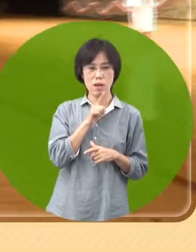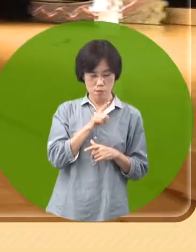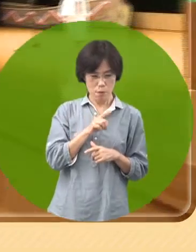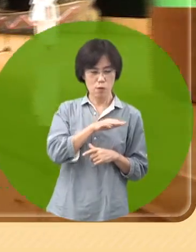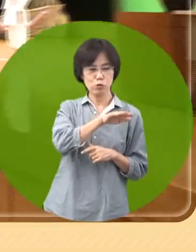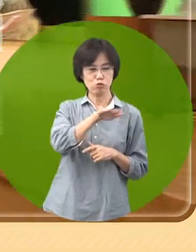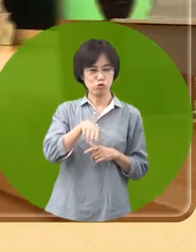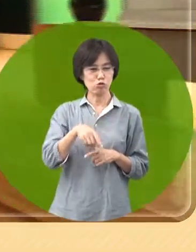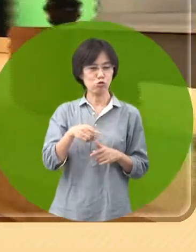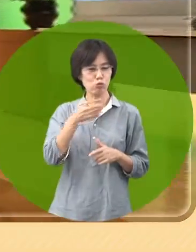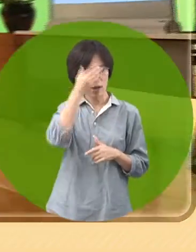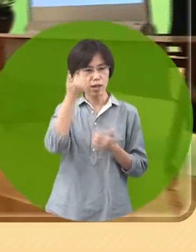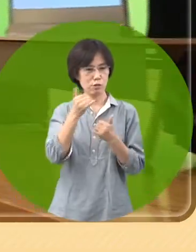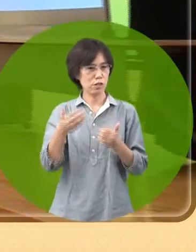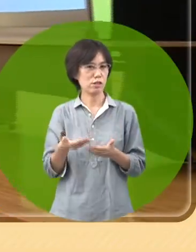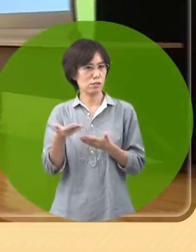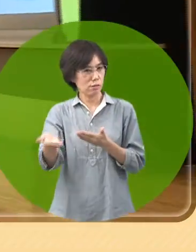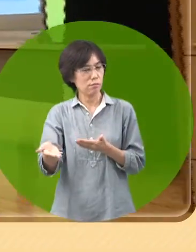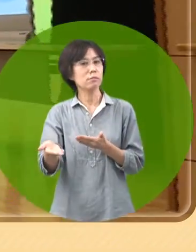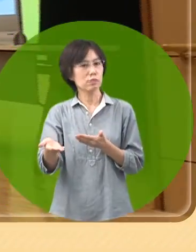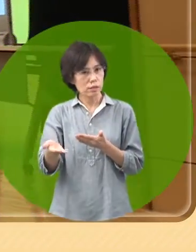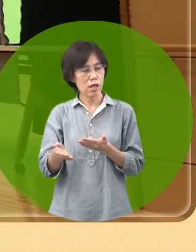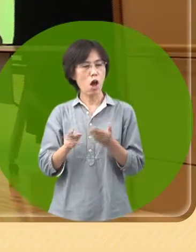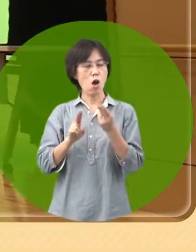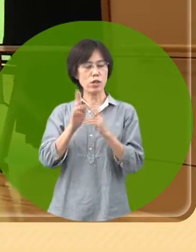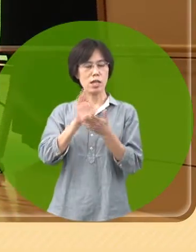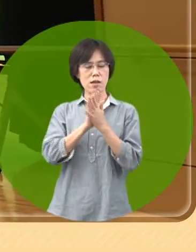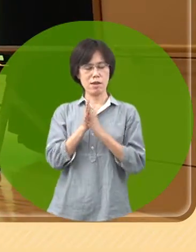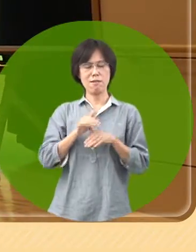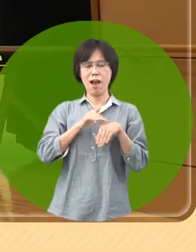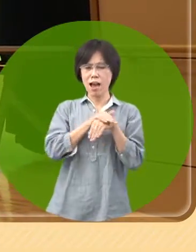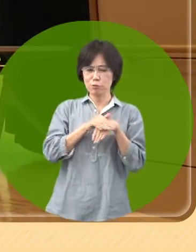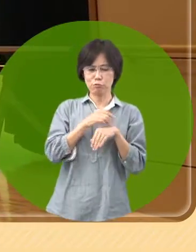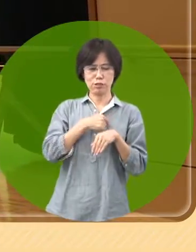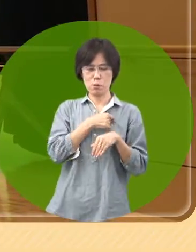すことは県民の郷土愛の継承につながります。